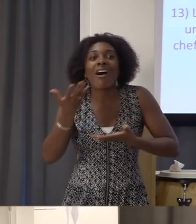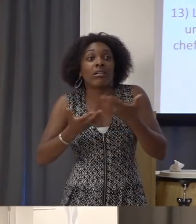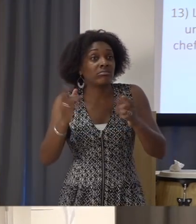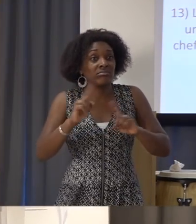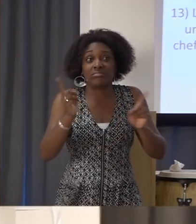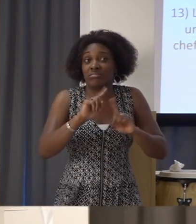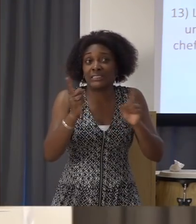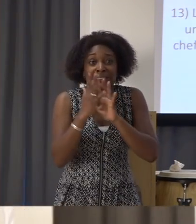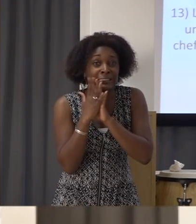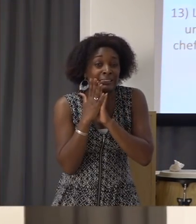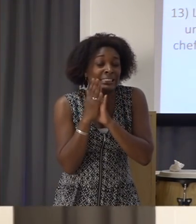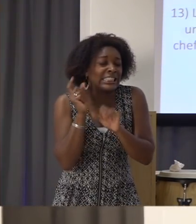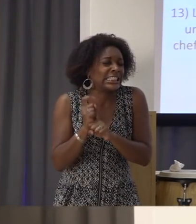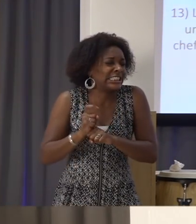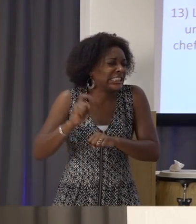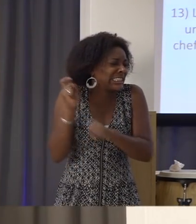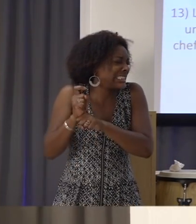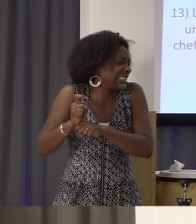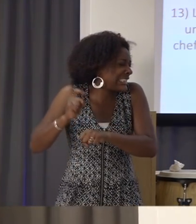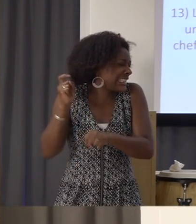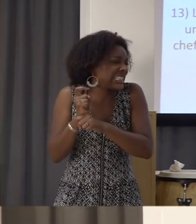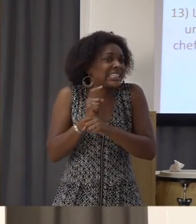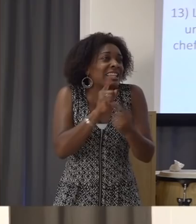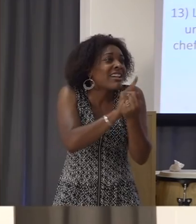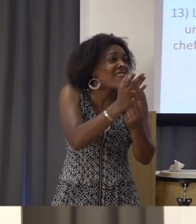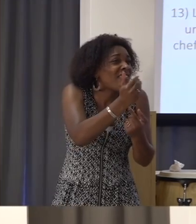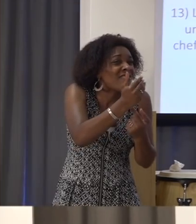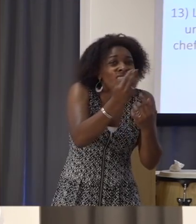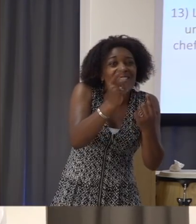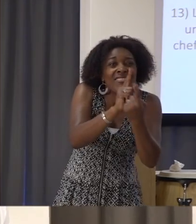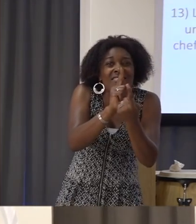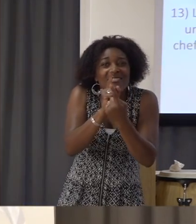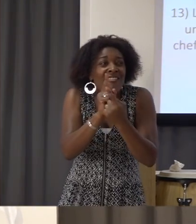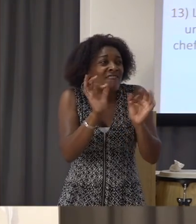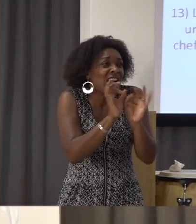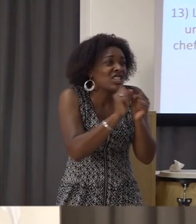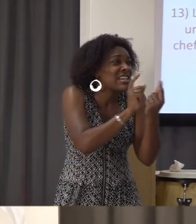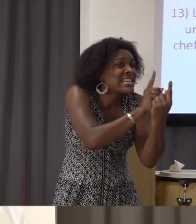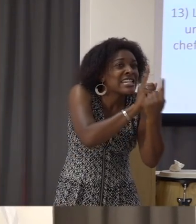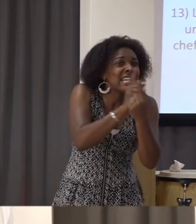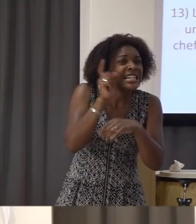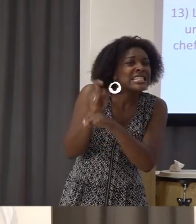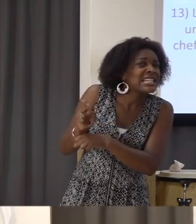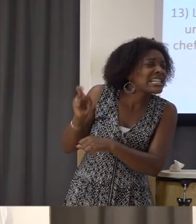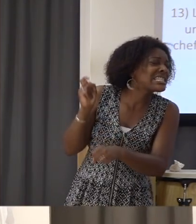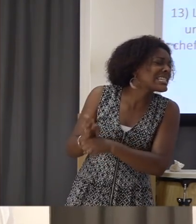Non, ils vont critiquer, ils vont aller voir les sœurs, ils vont aller voir les frères, ils vont